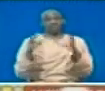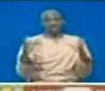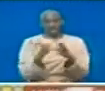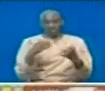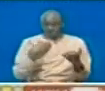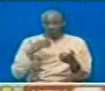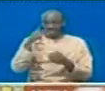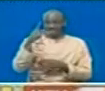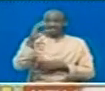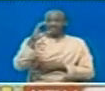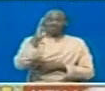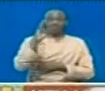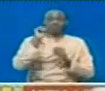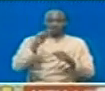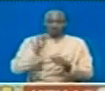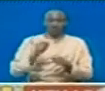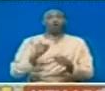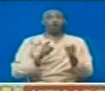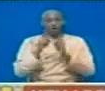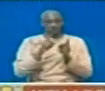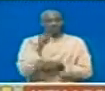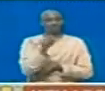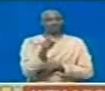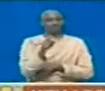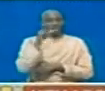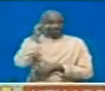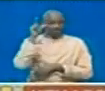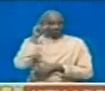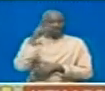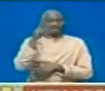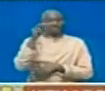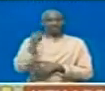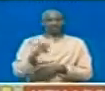watetezi KCB wakitarajiwa kutoa upinzani mkali. Lin Washira, KTN.